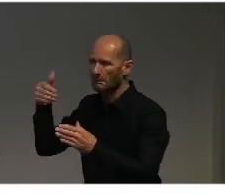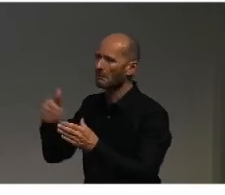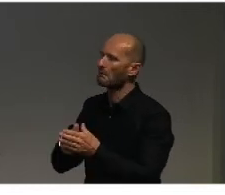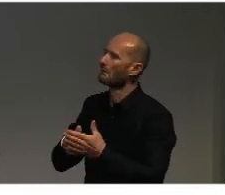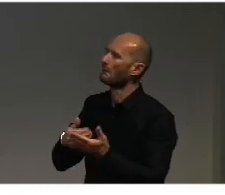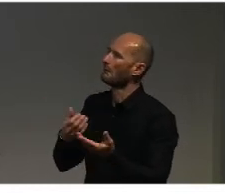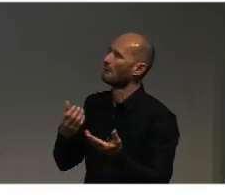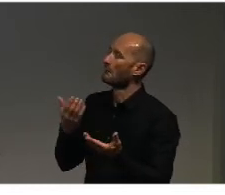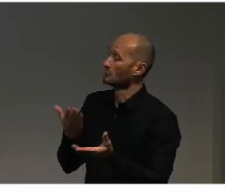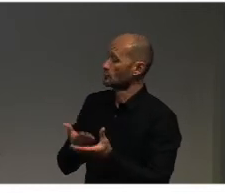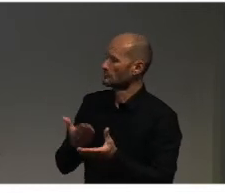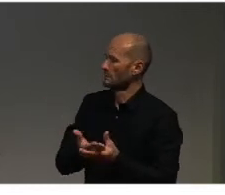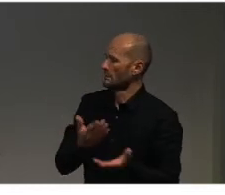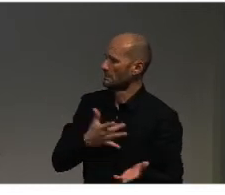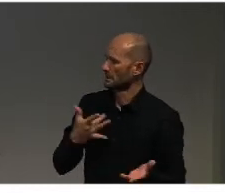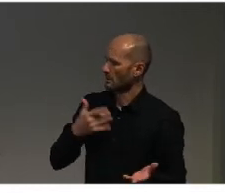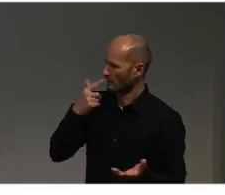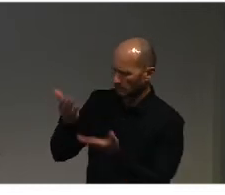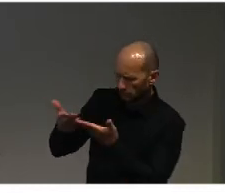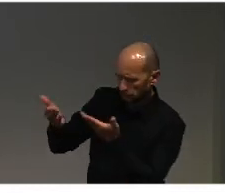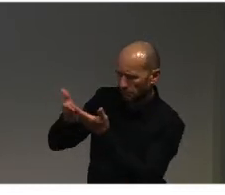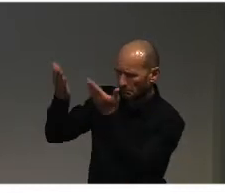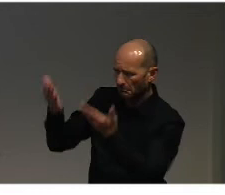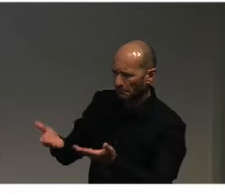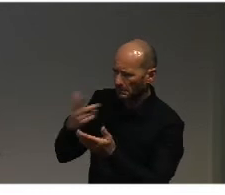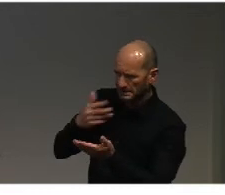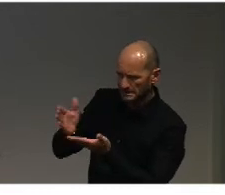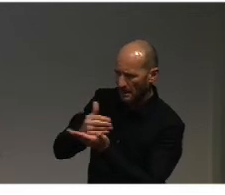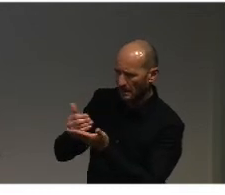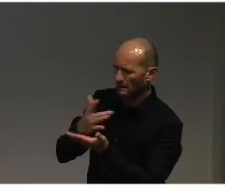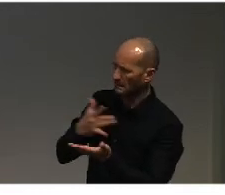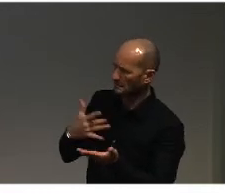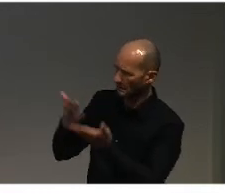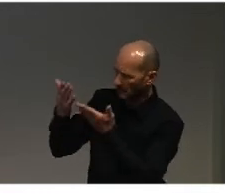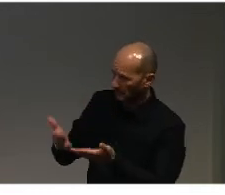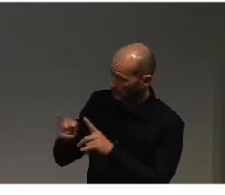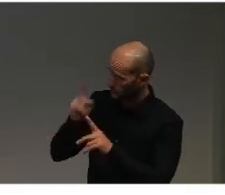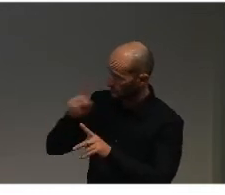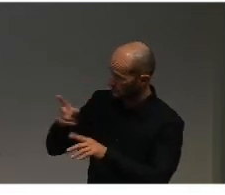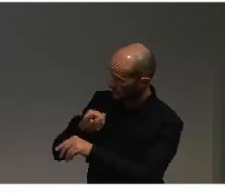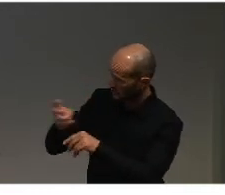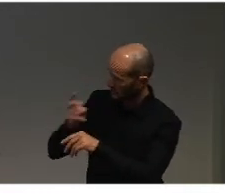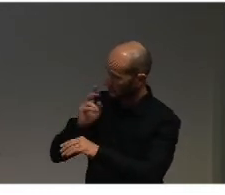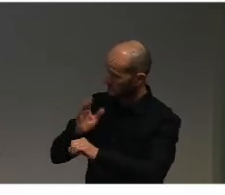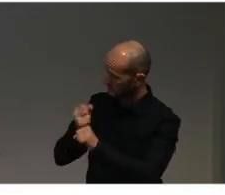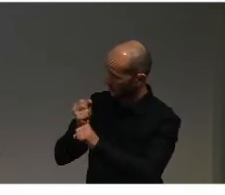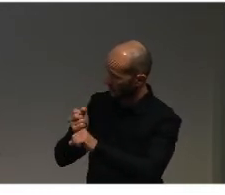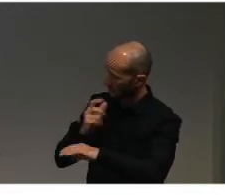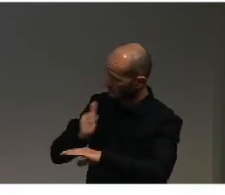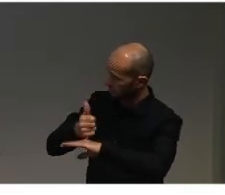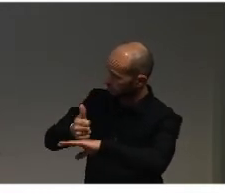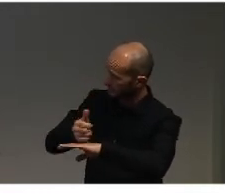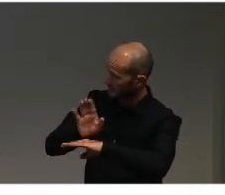médicaux l'état sanitaire des salariés et leurs expositions, c'est aussi une manière de contribuer à